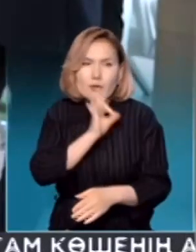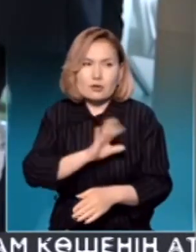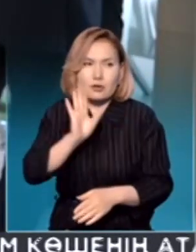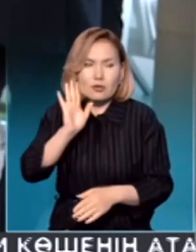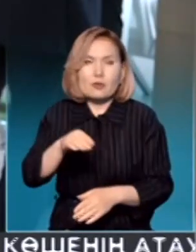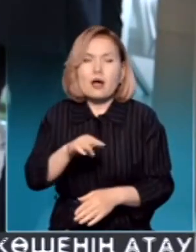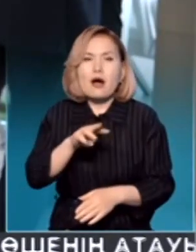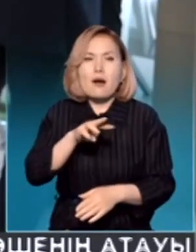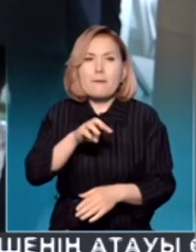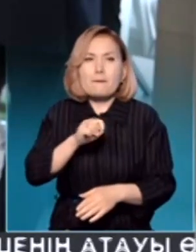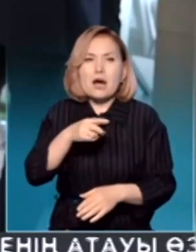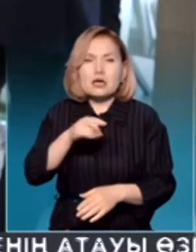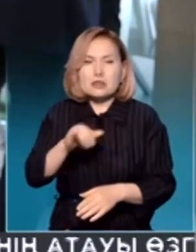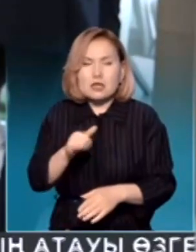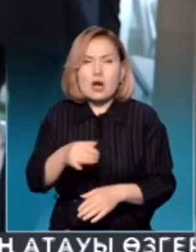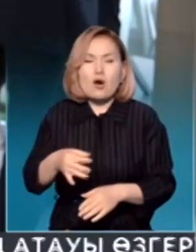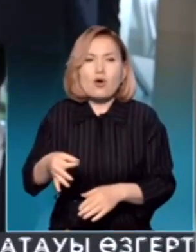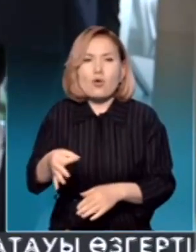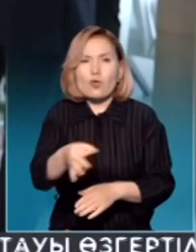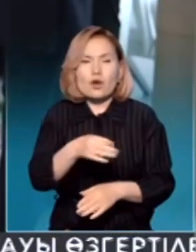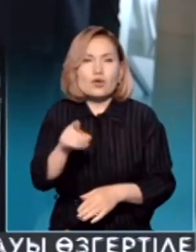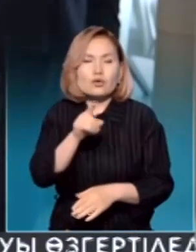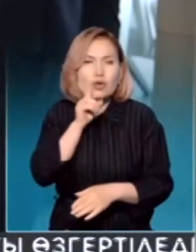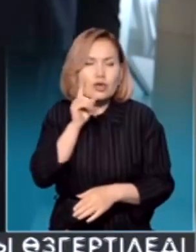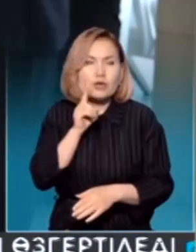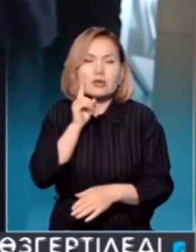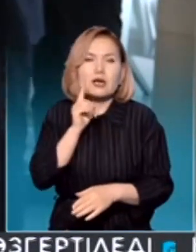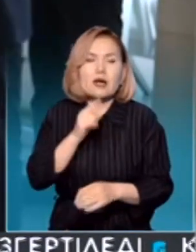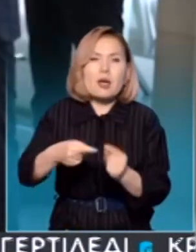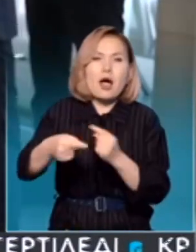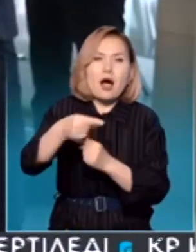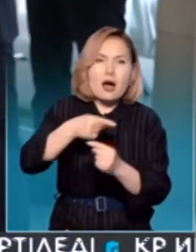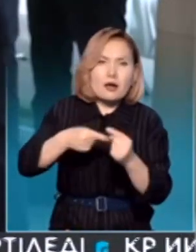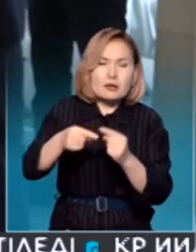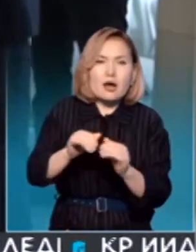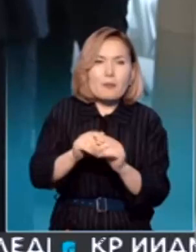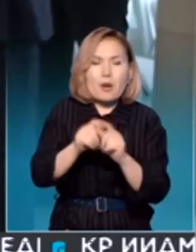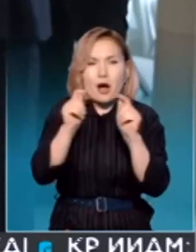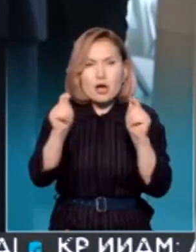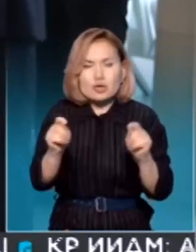Маңғыстау жастарында кәсіпкерлік бойынша, IT жоба бойынша, сонымен қатар